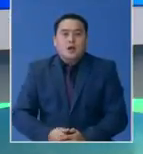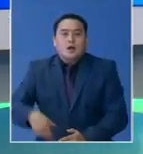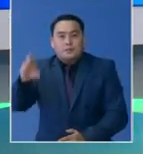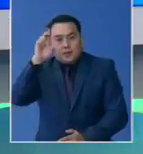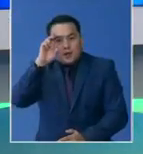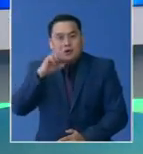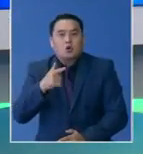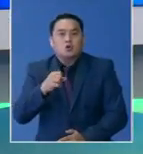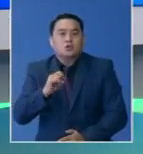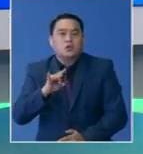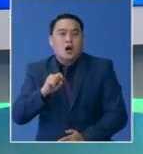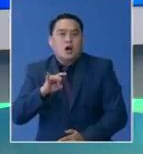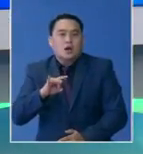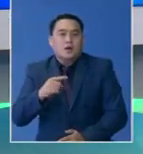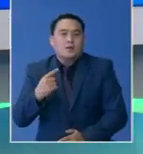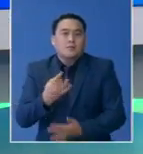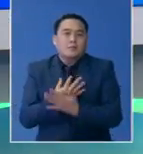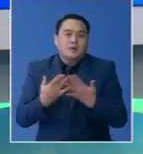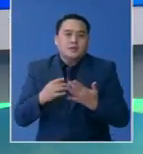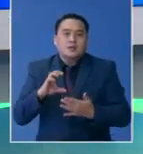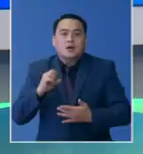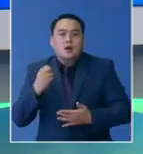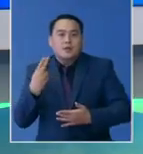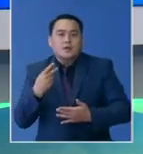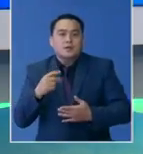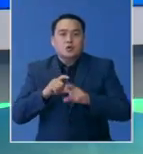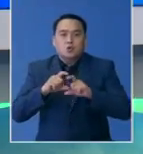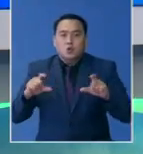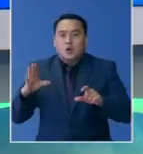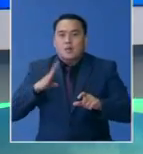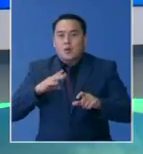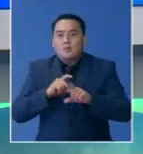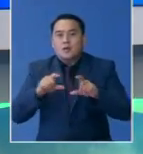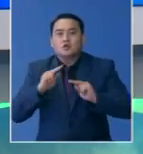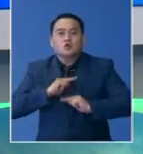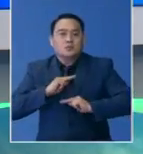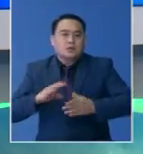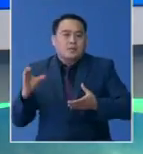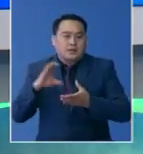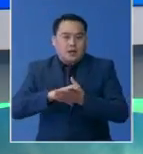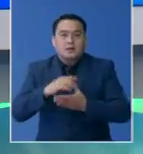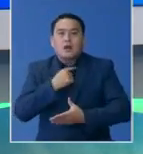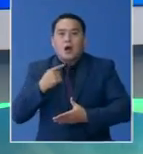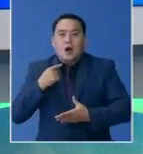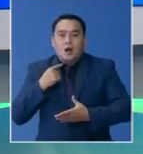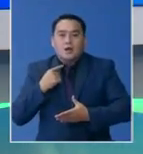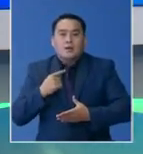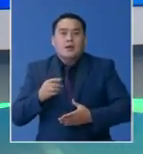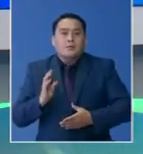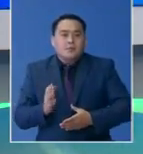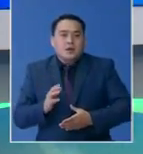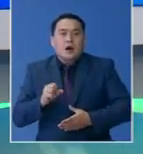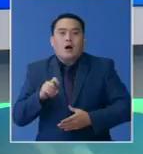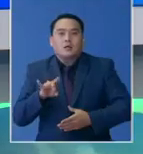Мемлекеттік хатшы Гүлшара Әбдіхалықова бірқатар әлеуметтік нысандарда болып, мекемелердің жұмысымен танысты. Талдықорғандағы жекеменшік